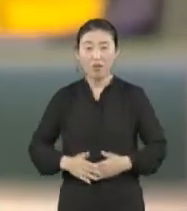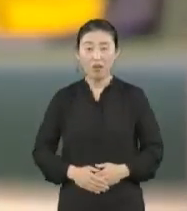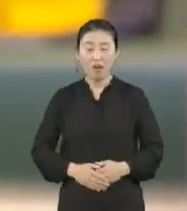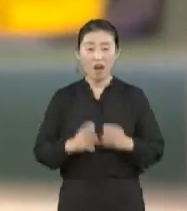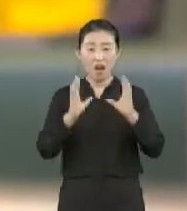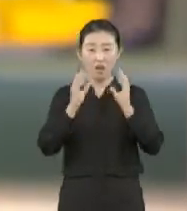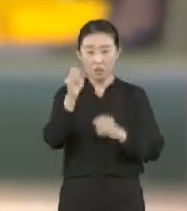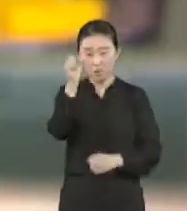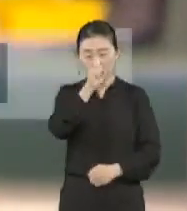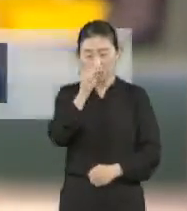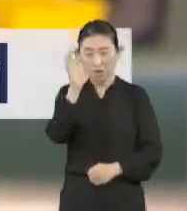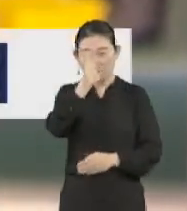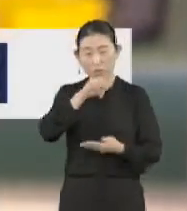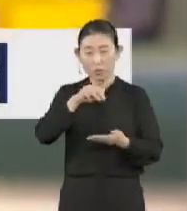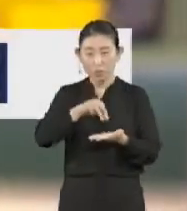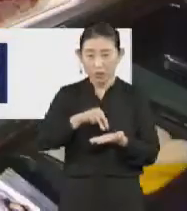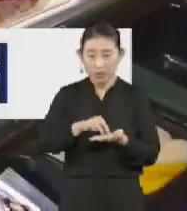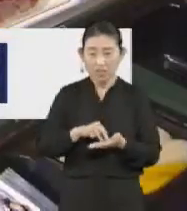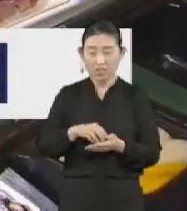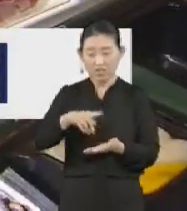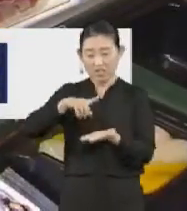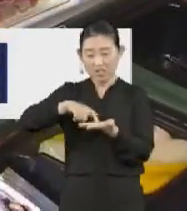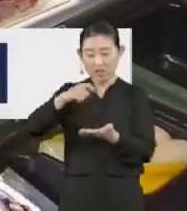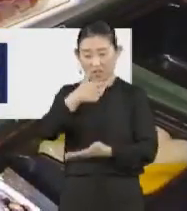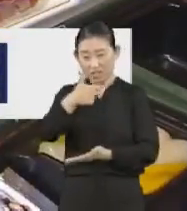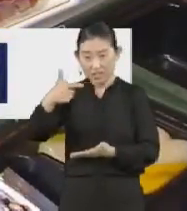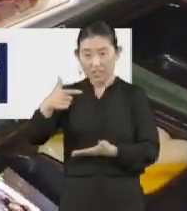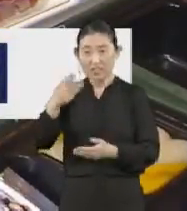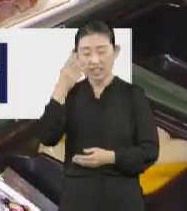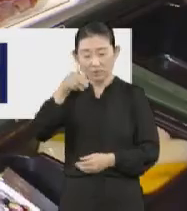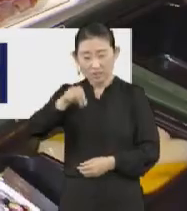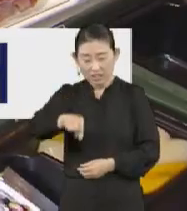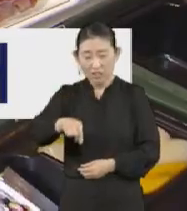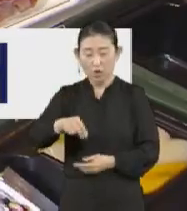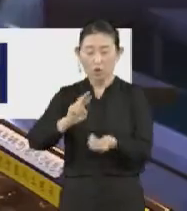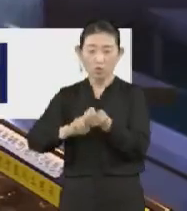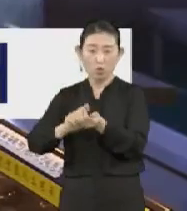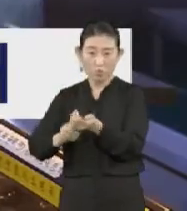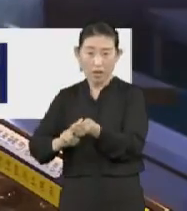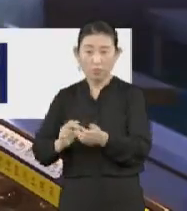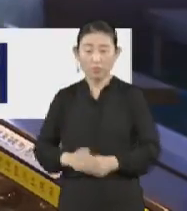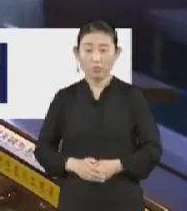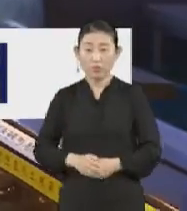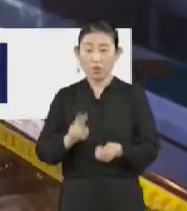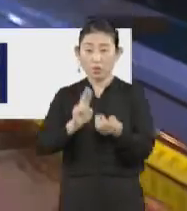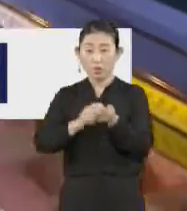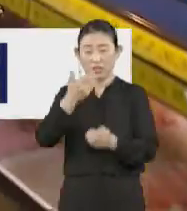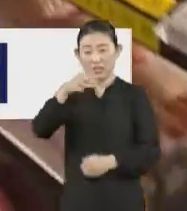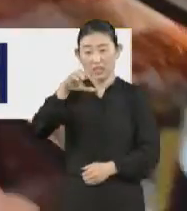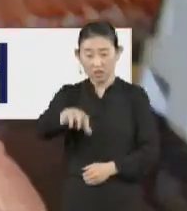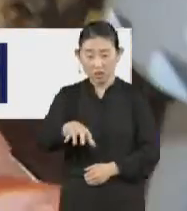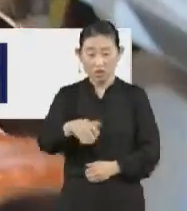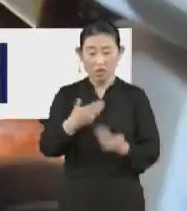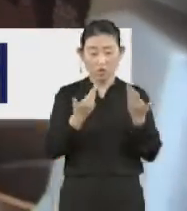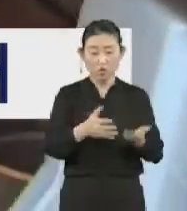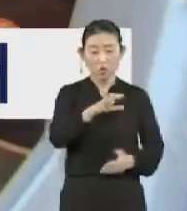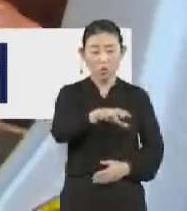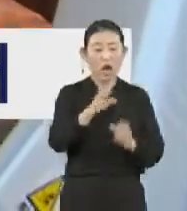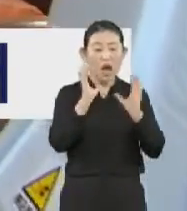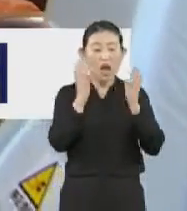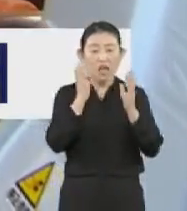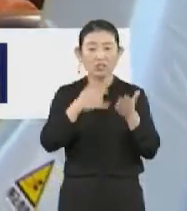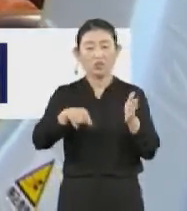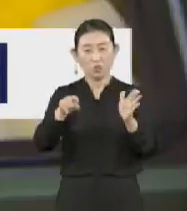아이들이 좋아하는 돈가스와 왕새우 튀김, 그리고 초밥까지. 대전의 한 초밥 전문점은 쉼터에서 보호 중인 학대